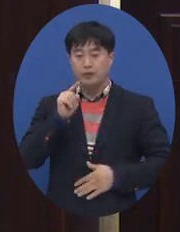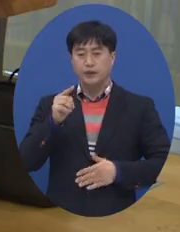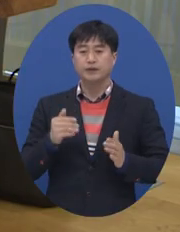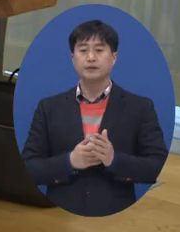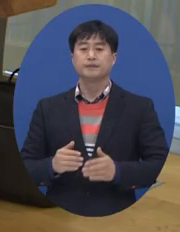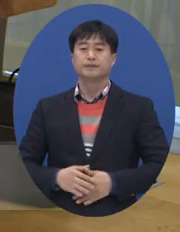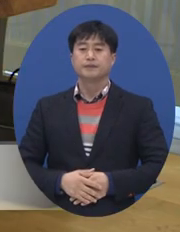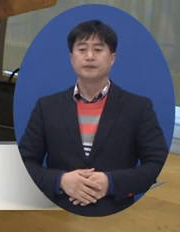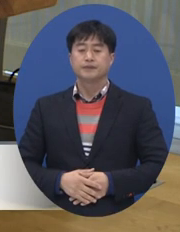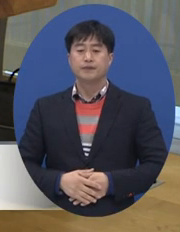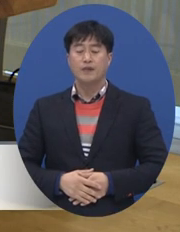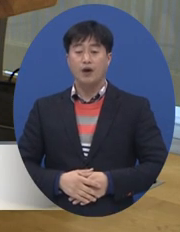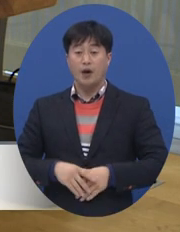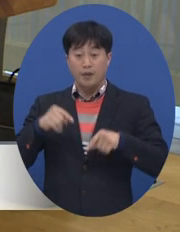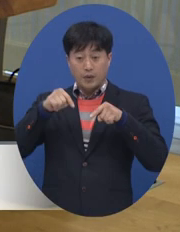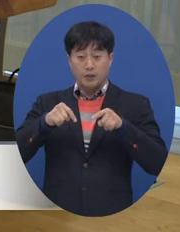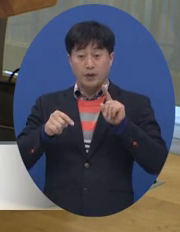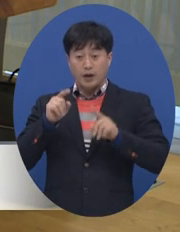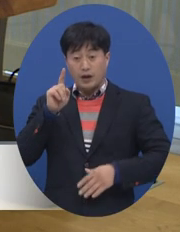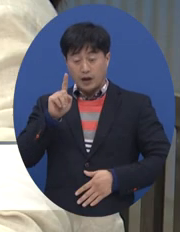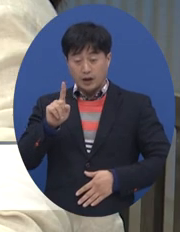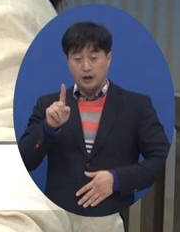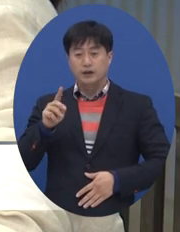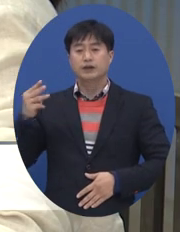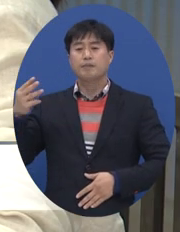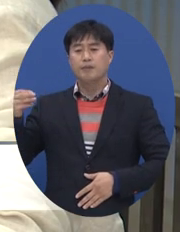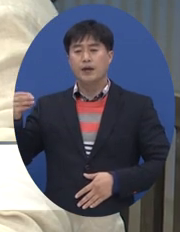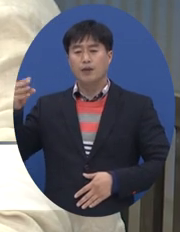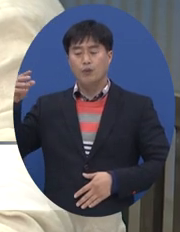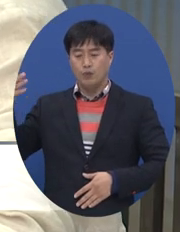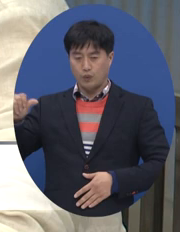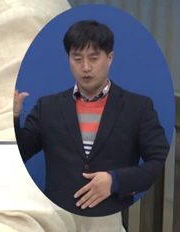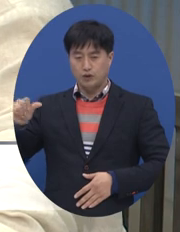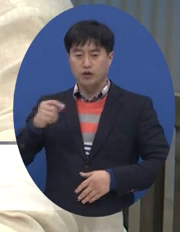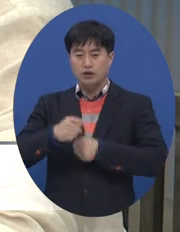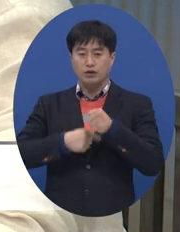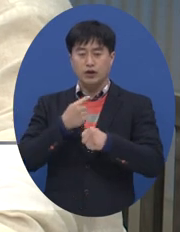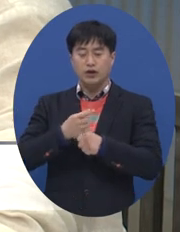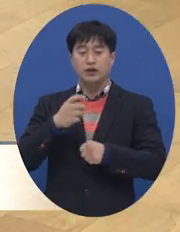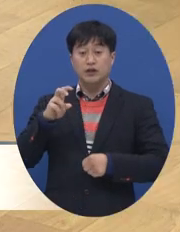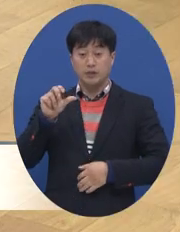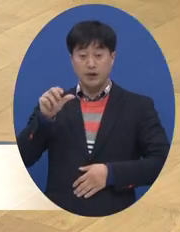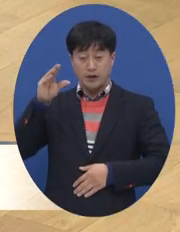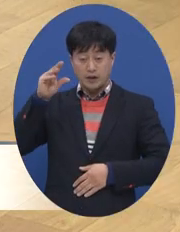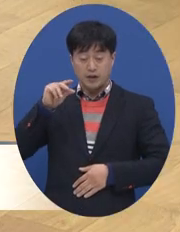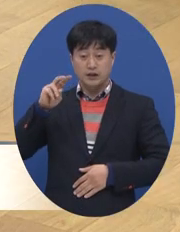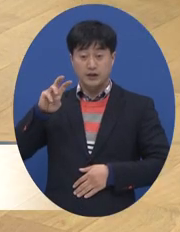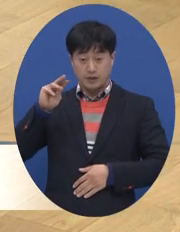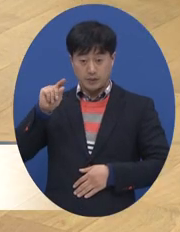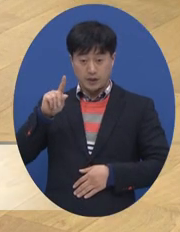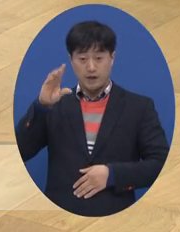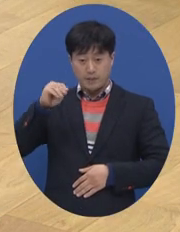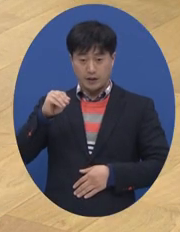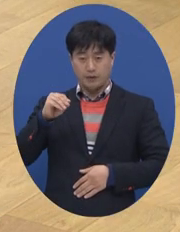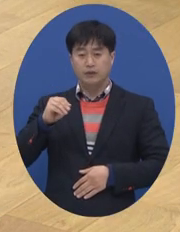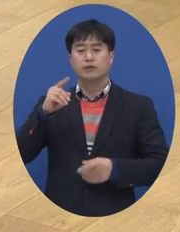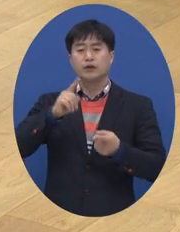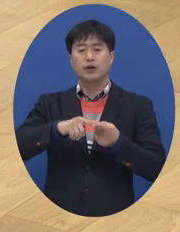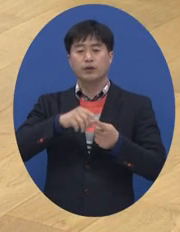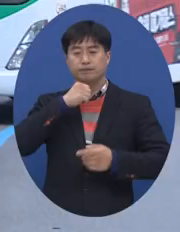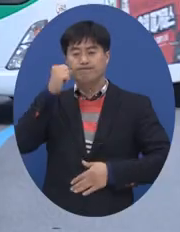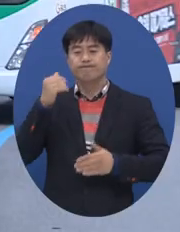노력하였습니다. 면접 한 건당 3만 5천 원씩, 연간 21만 원을 지원하는 청년 면접 수당은 원안대로